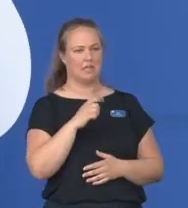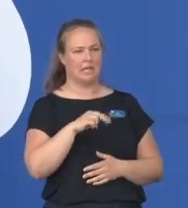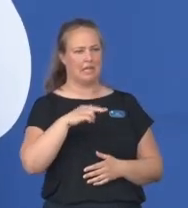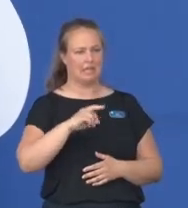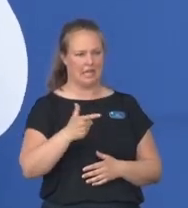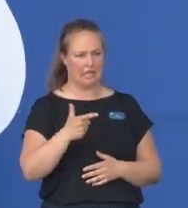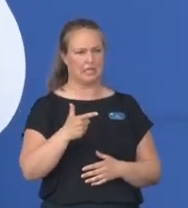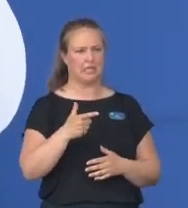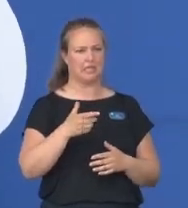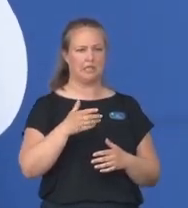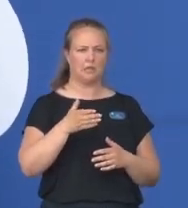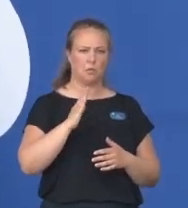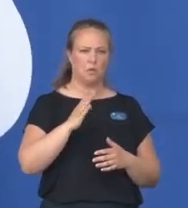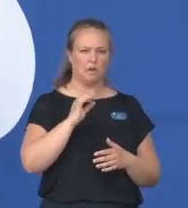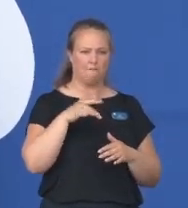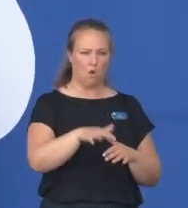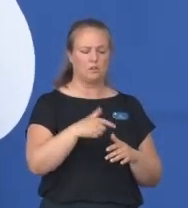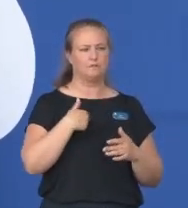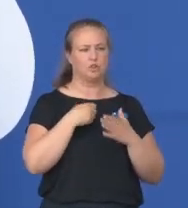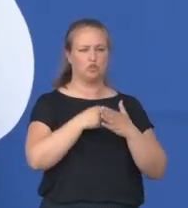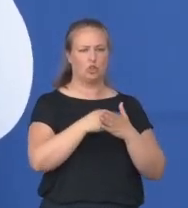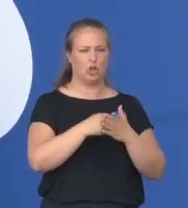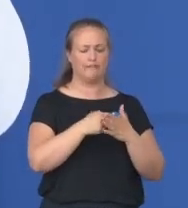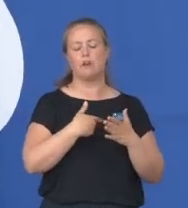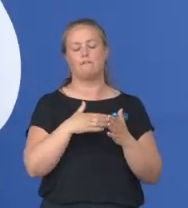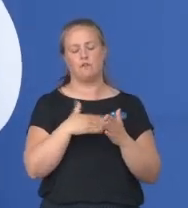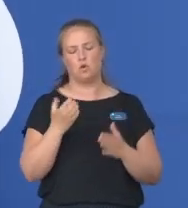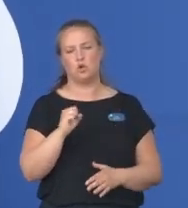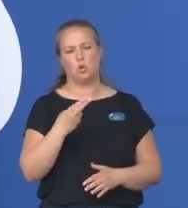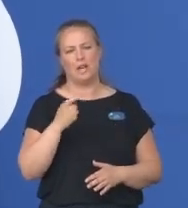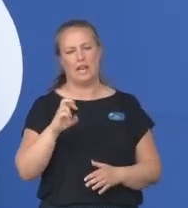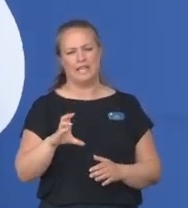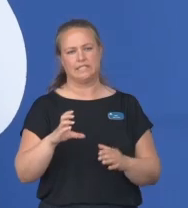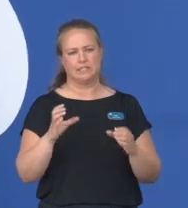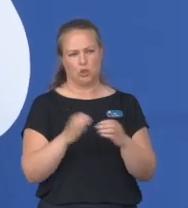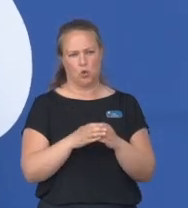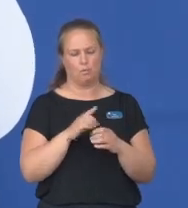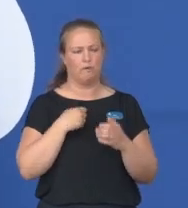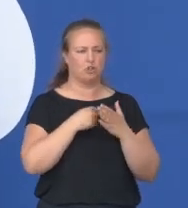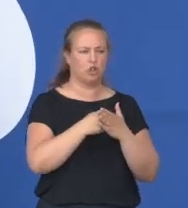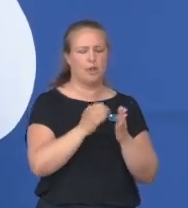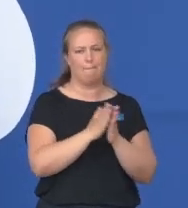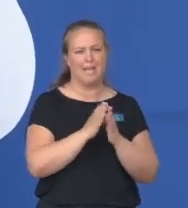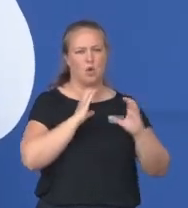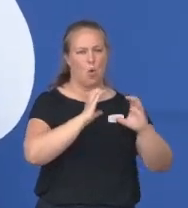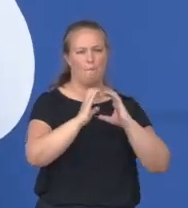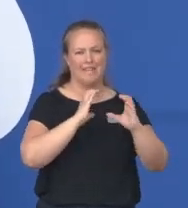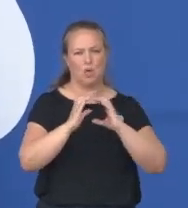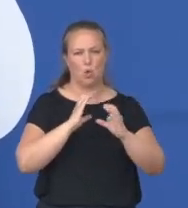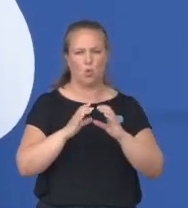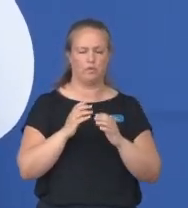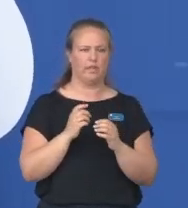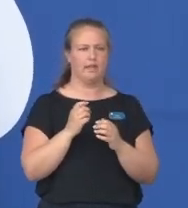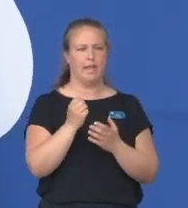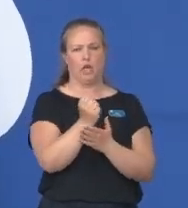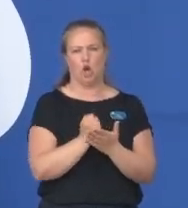Nordfors och vi stödjer Järvaveckan. Jag kommer från Gullersgrupp. Vi stödjer er med all kommunikation. Ni ser grafiska